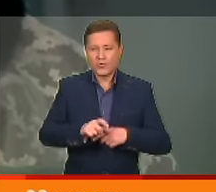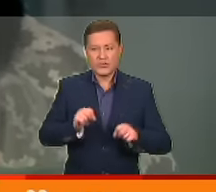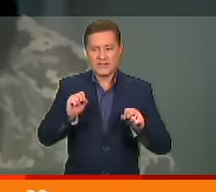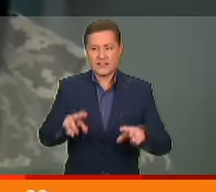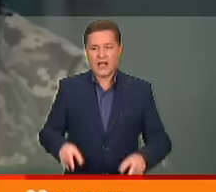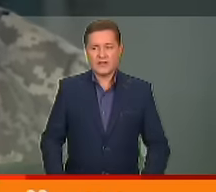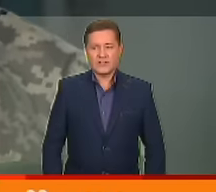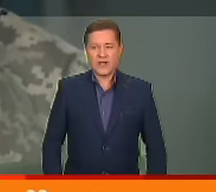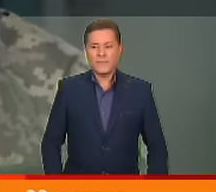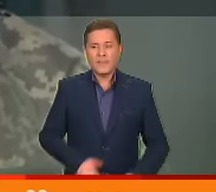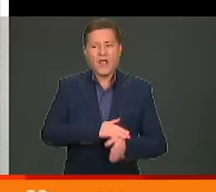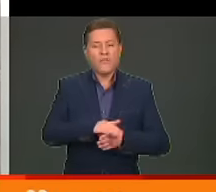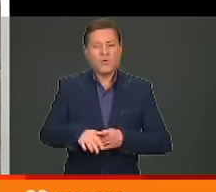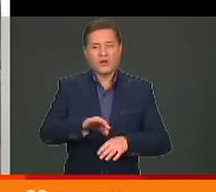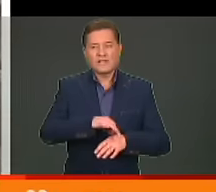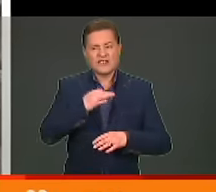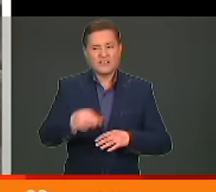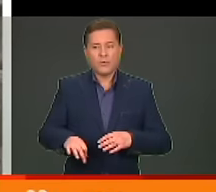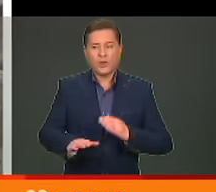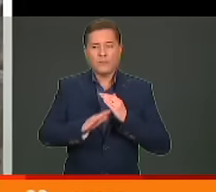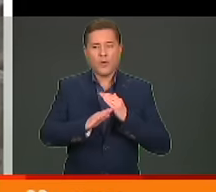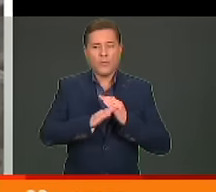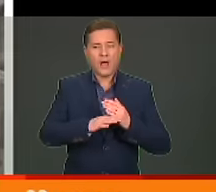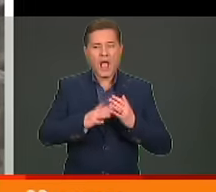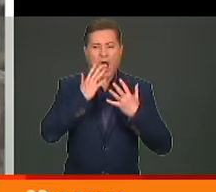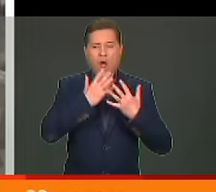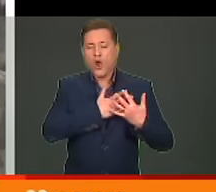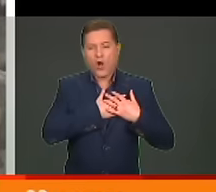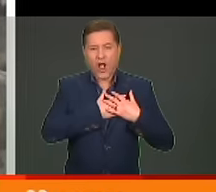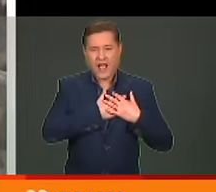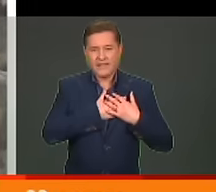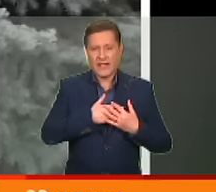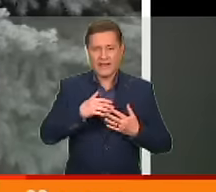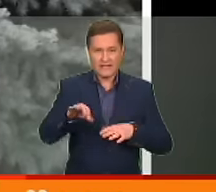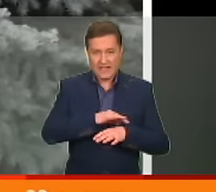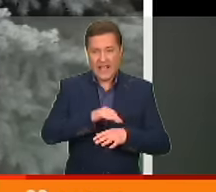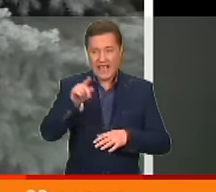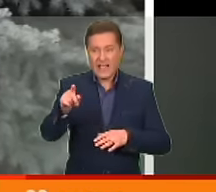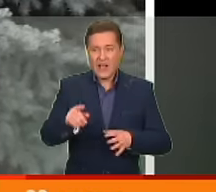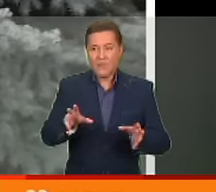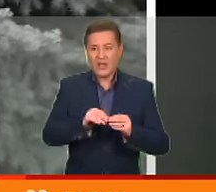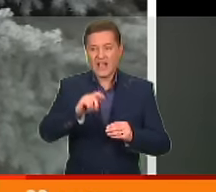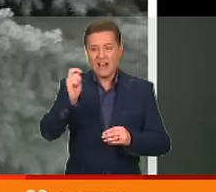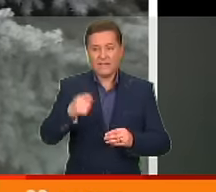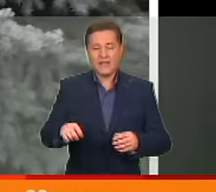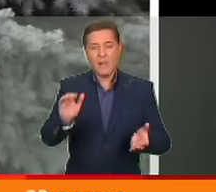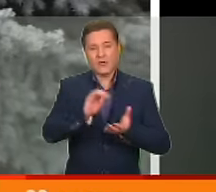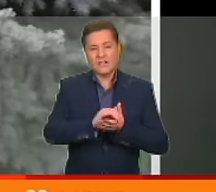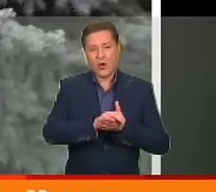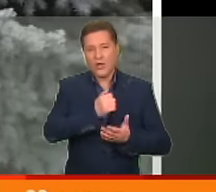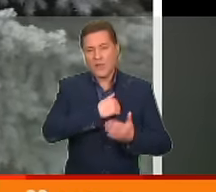Упоратися з болем у такі пекельні дні Лесі допомагає коханий. Їх поєднала війна, познайомилися на полігоні.